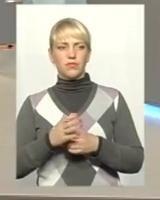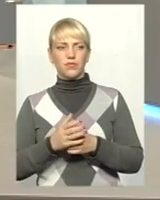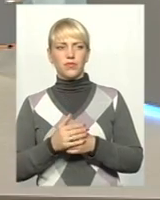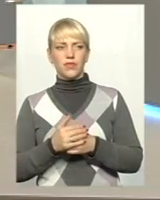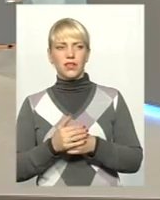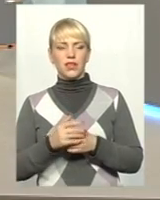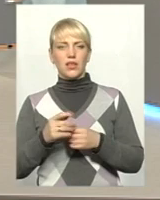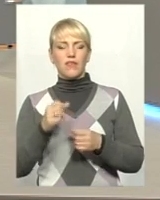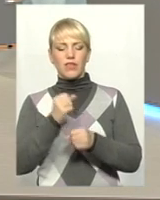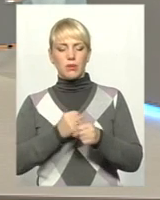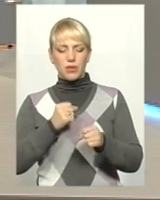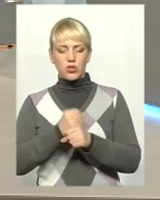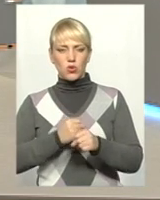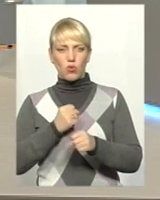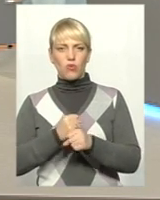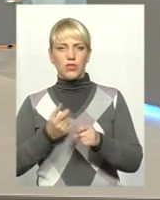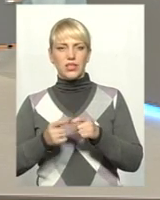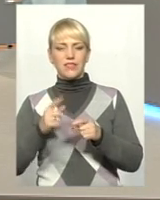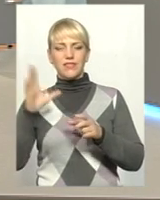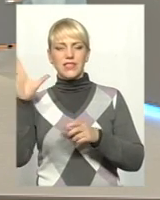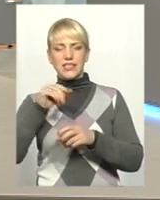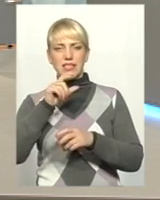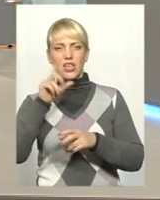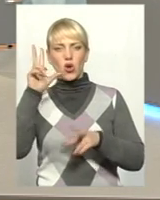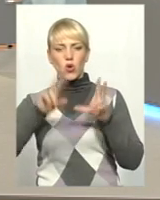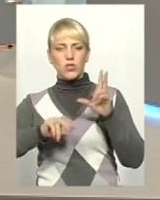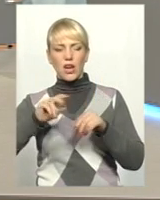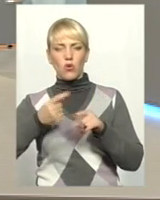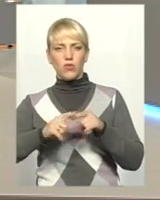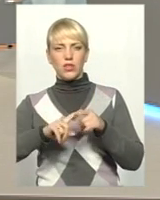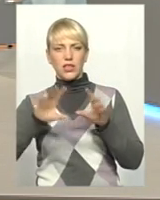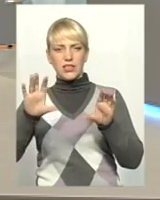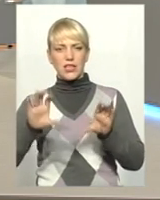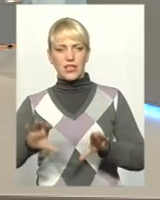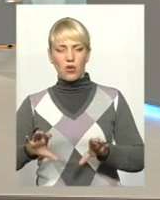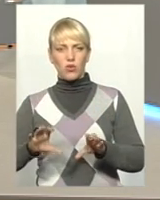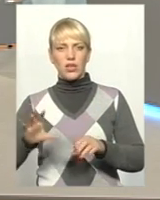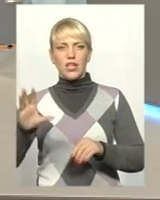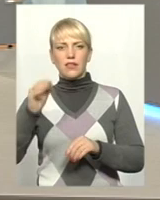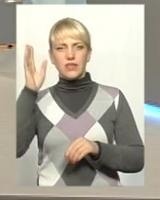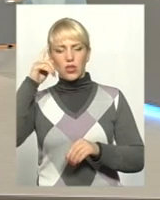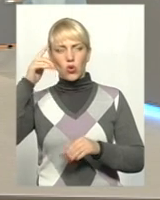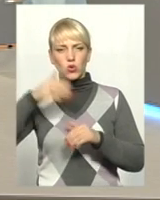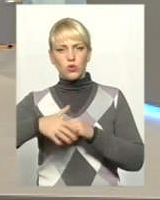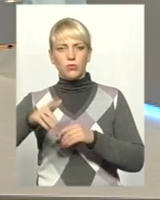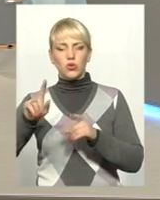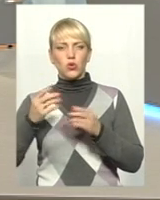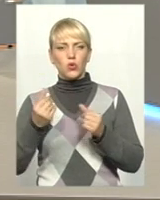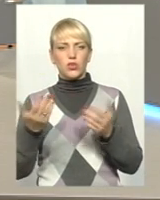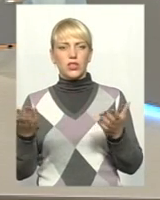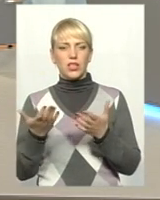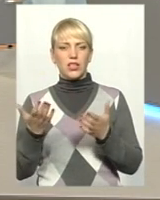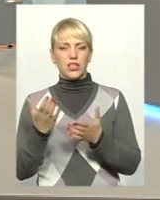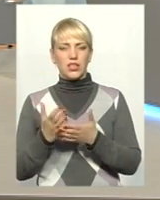друге читання, має бути відпрацьований. І всі розраховують на нього. Хоча є опоненти, всі розуміють, що ті кошти, які йдуть, тому стільки